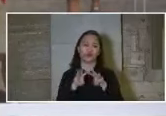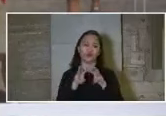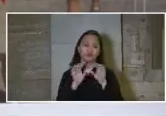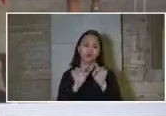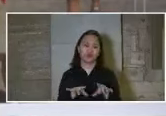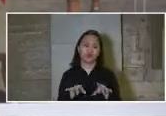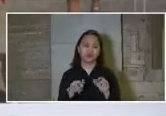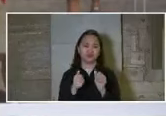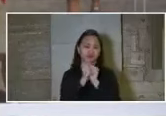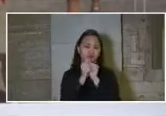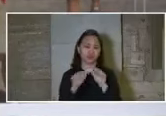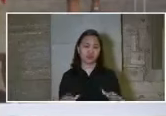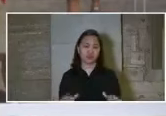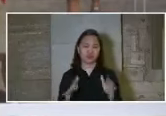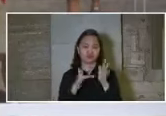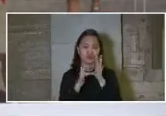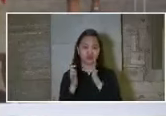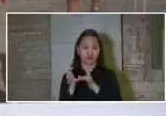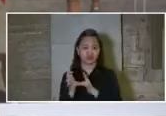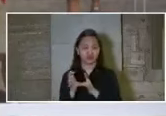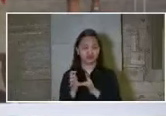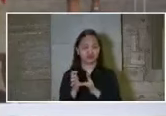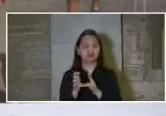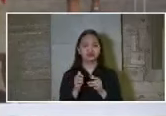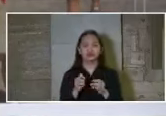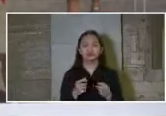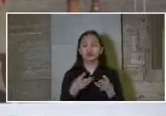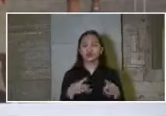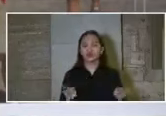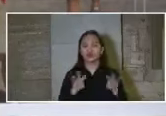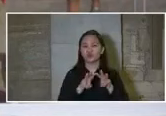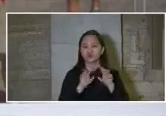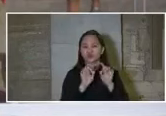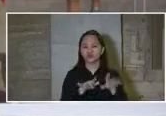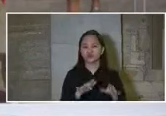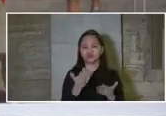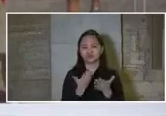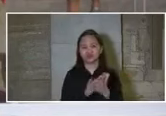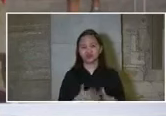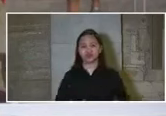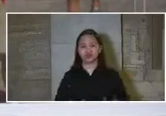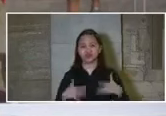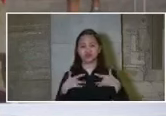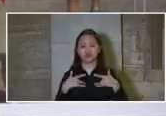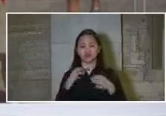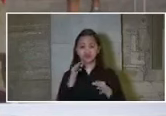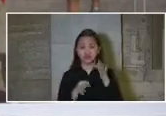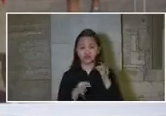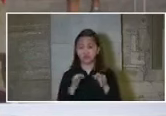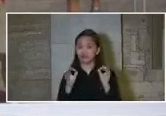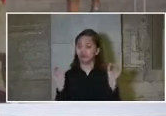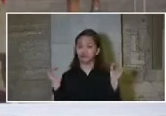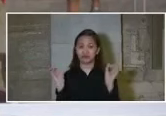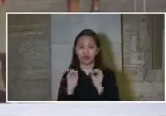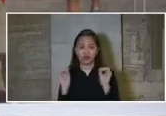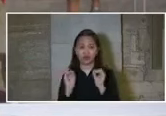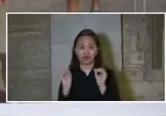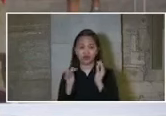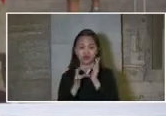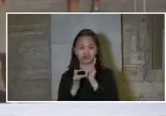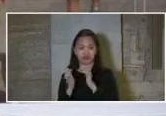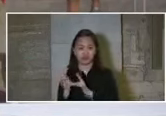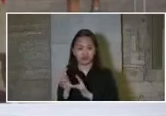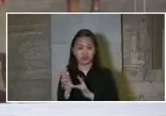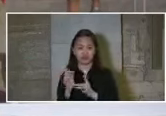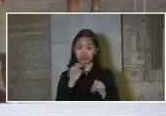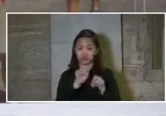without Jesus. Walang saysay yung bagong buhay kung wala si Jesus. Kaya